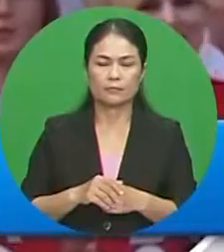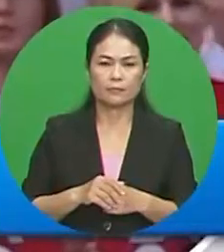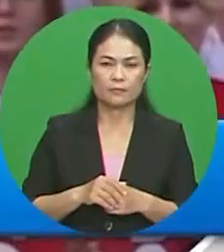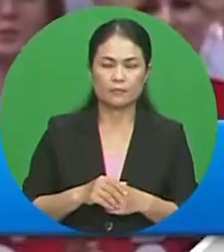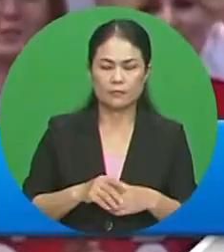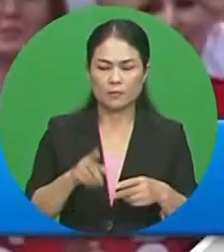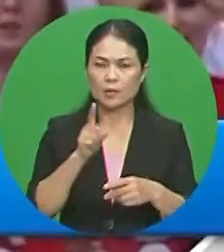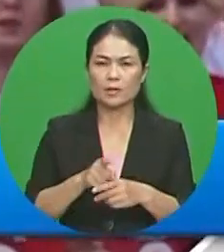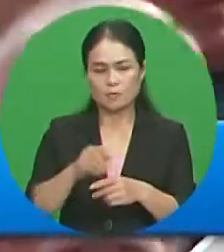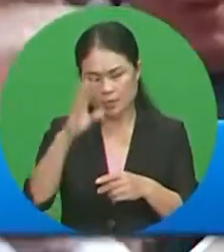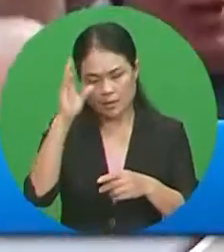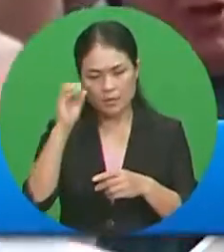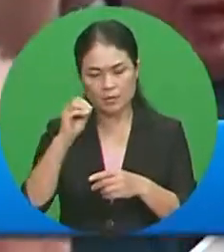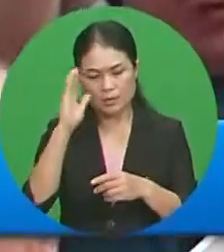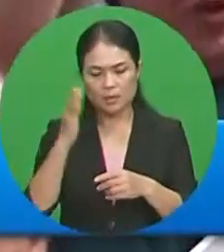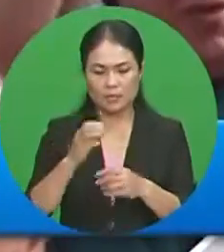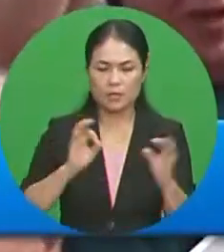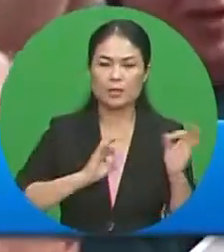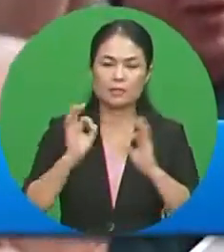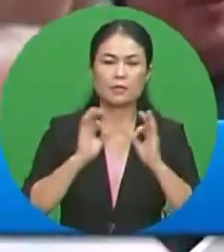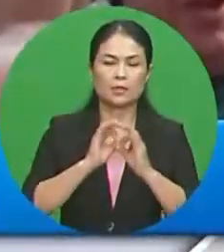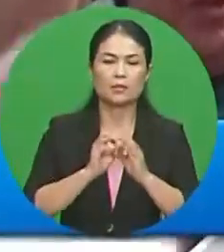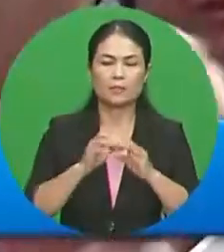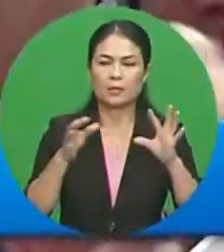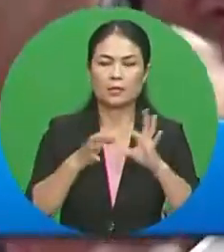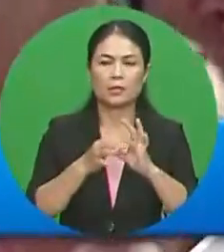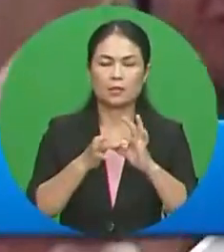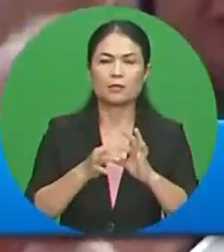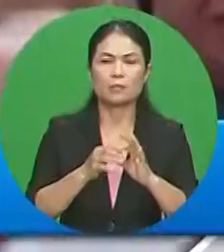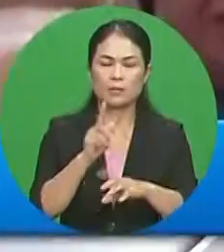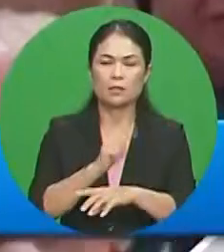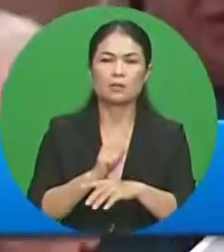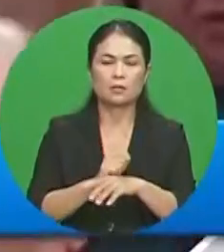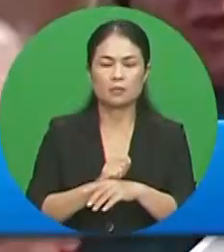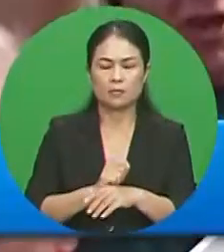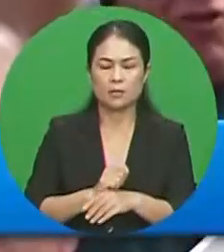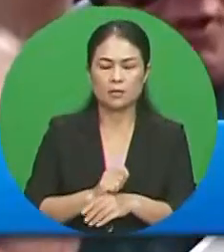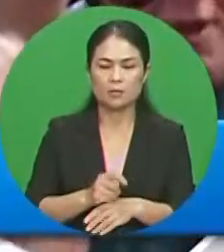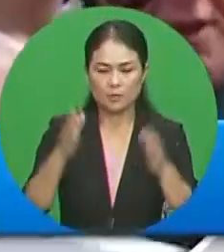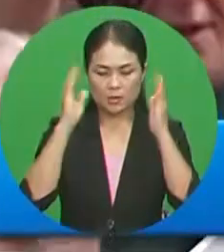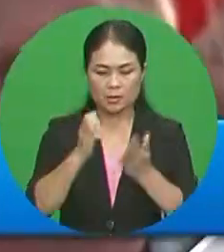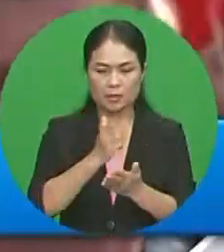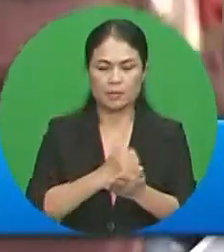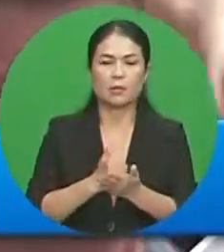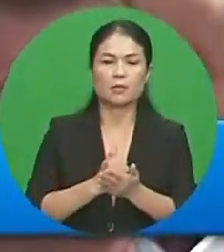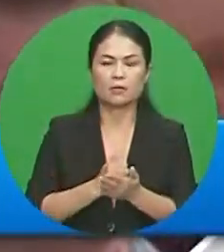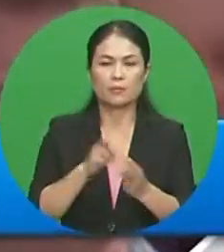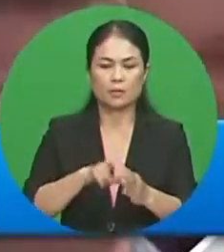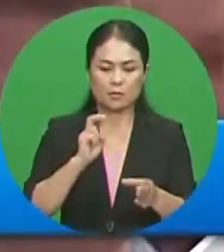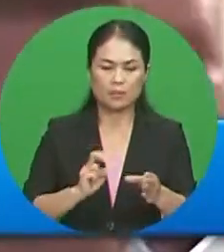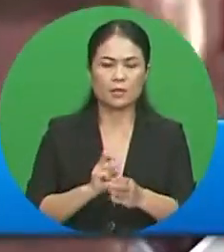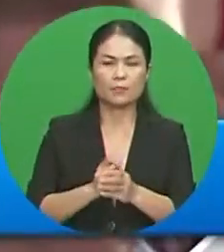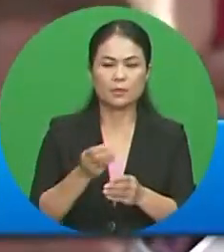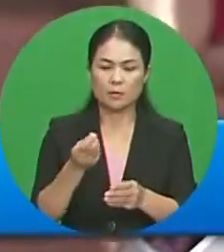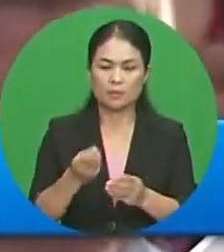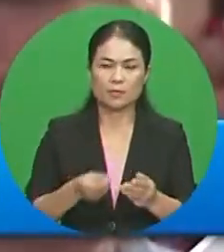នៅទីនោះរូបលោកត្រូវបានគេវាយតម្លៃចំពោះការផ្សារភ្ជាប់ទំនៀមទម្លាប់កាតូលិកនិងទូរនីតិរបស់លោកអំពីការដកសេវាកម្មបង់ប្